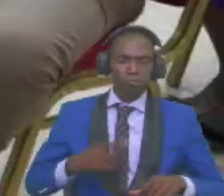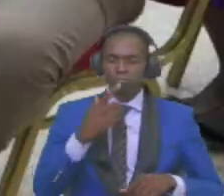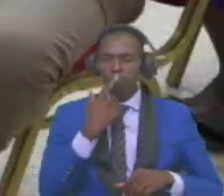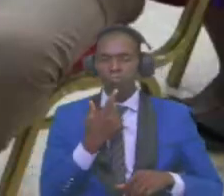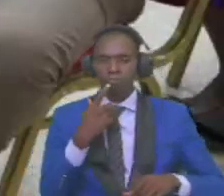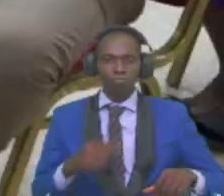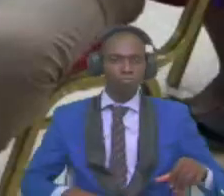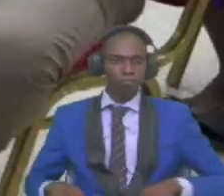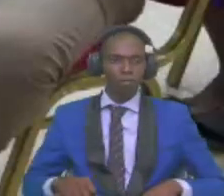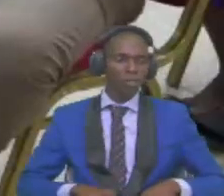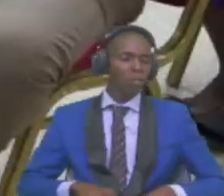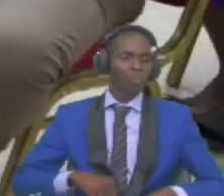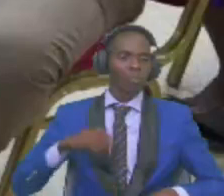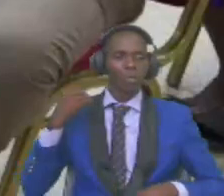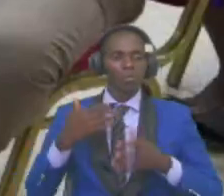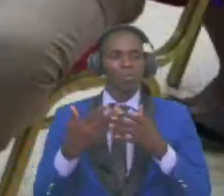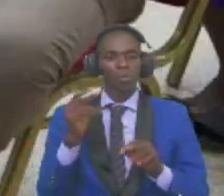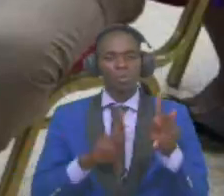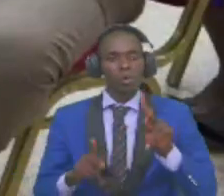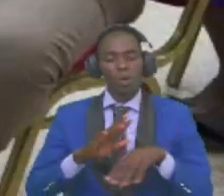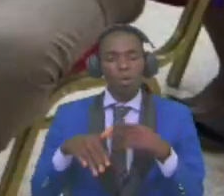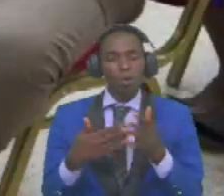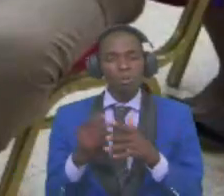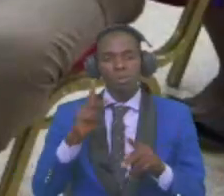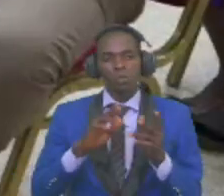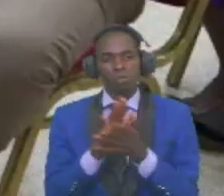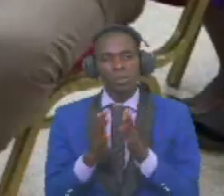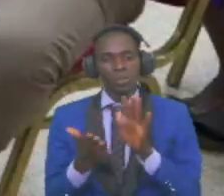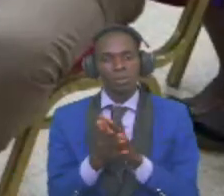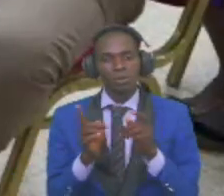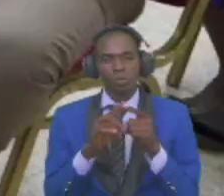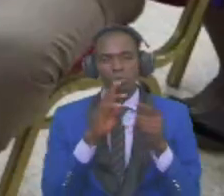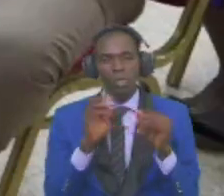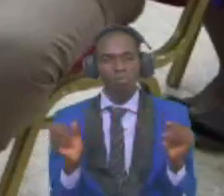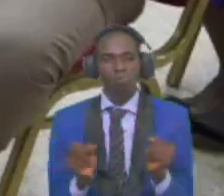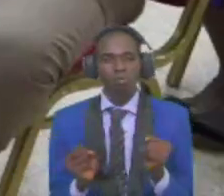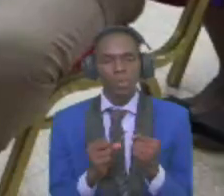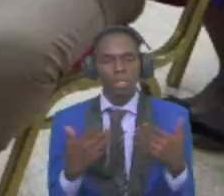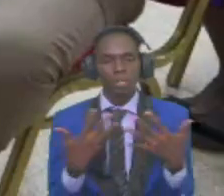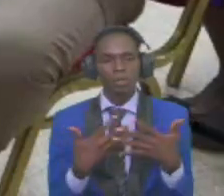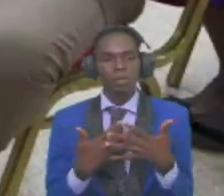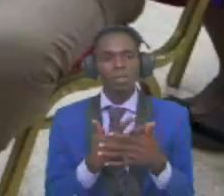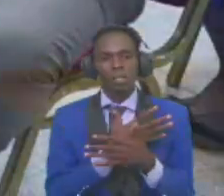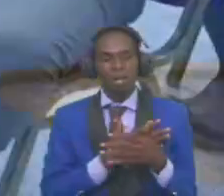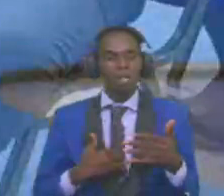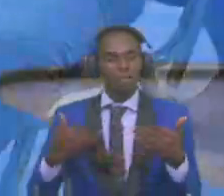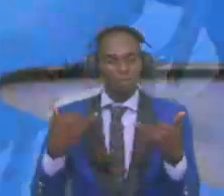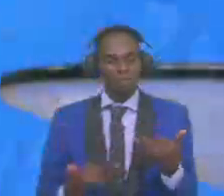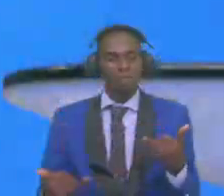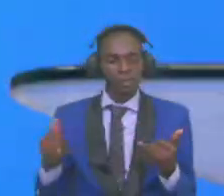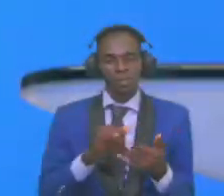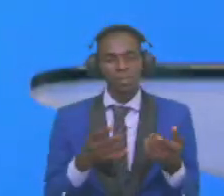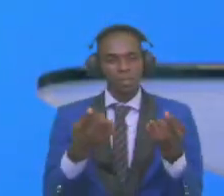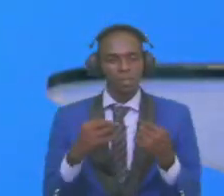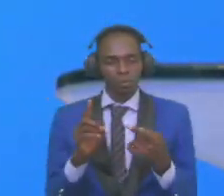d'israël et tout le monde tremblay et tout le monde est chrétienne et david est venu